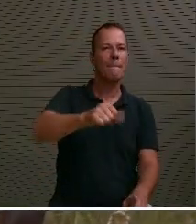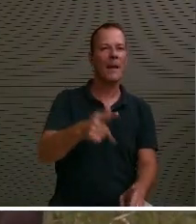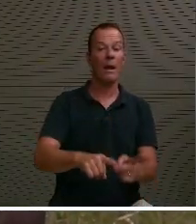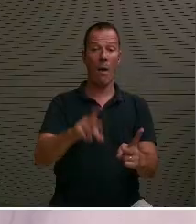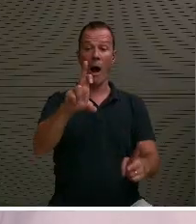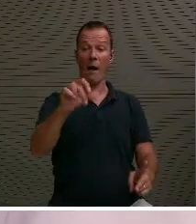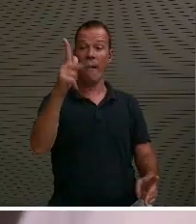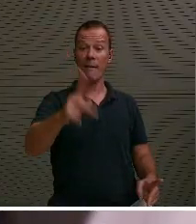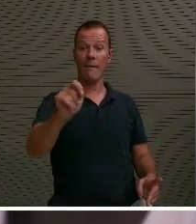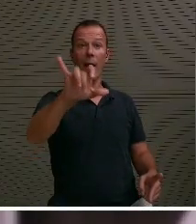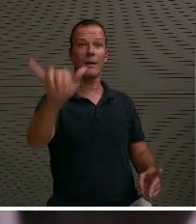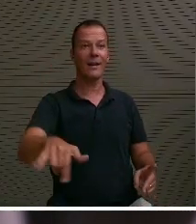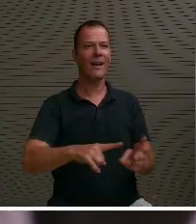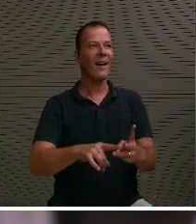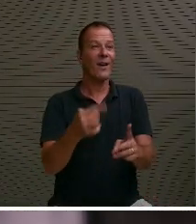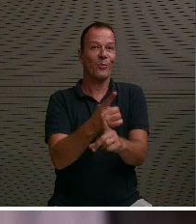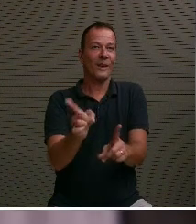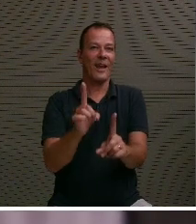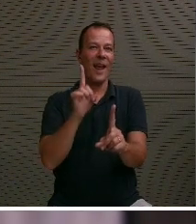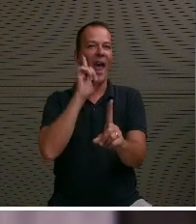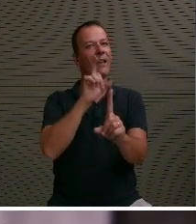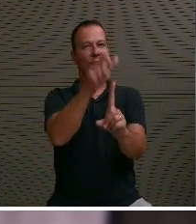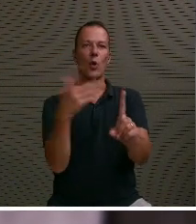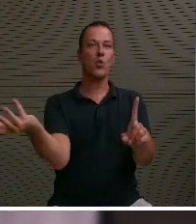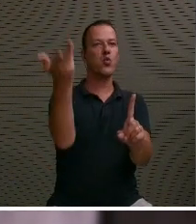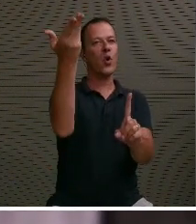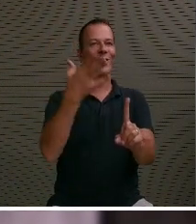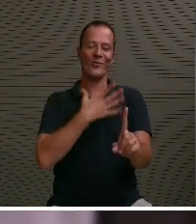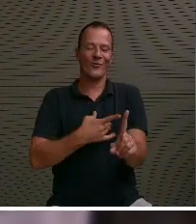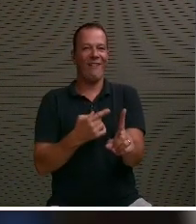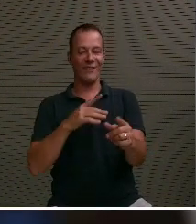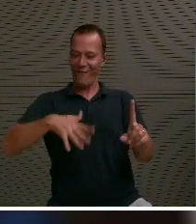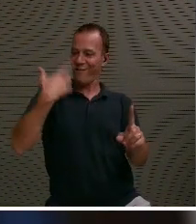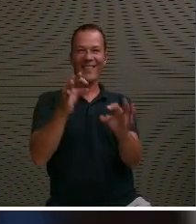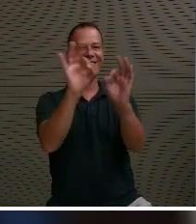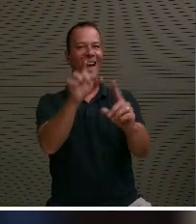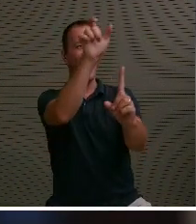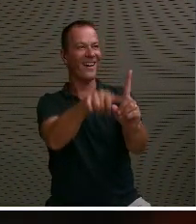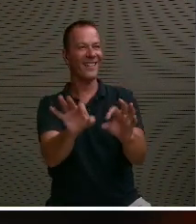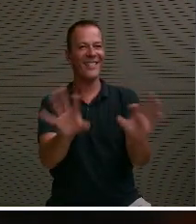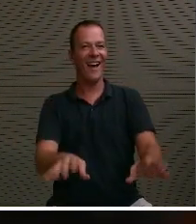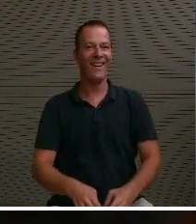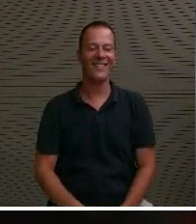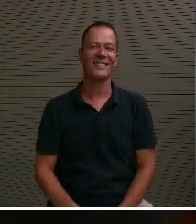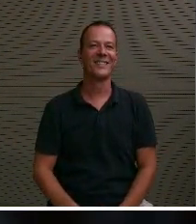Hercule. Parce que lui, il est star. Moi aussi, je deviens star comme lui.